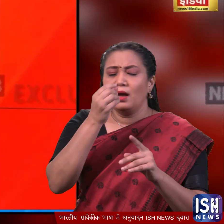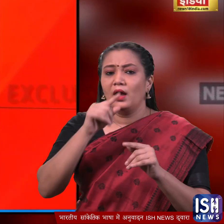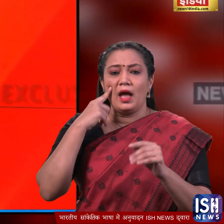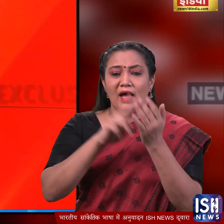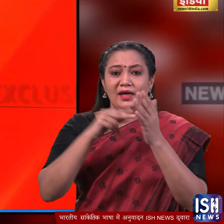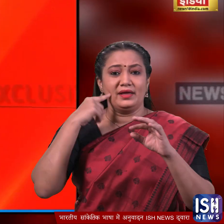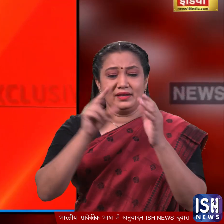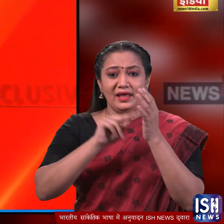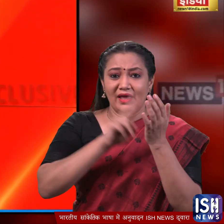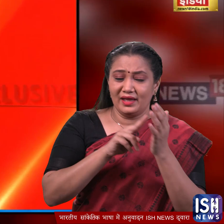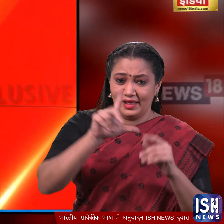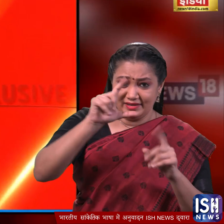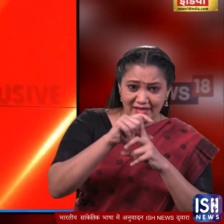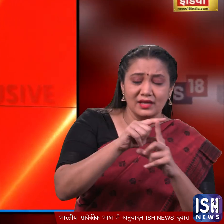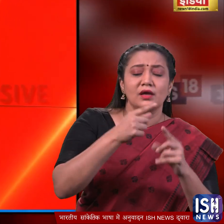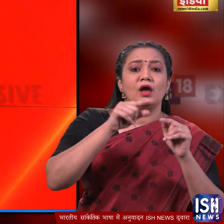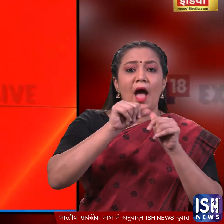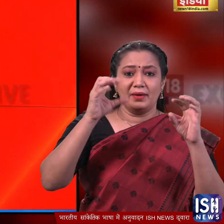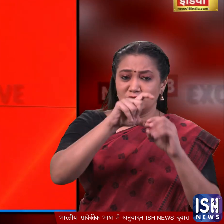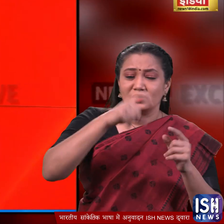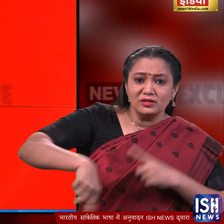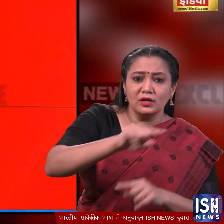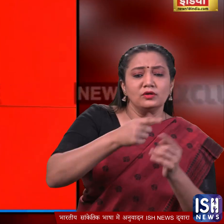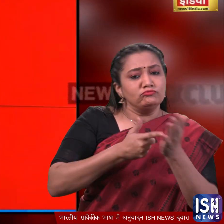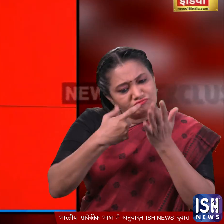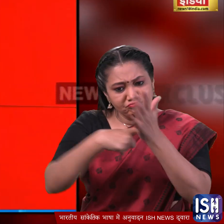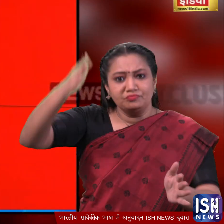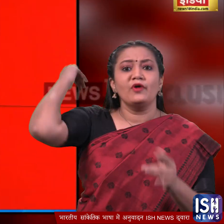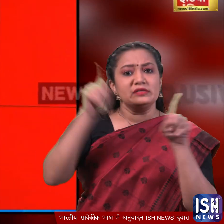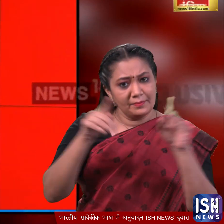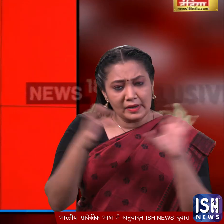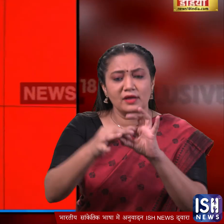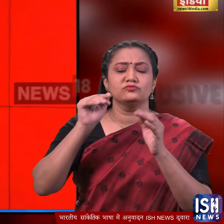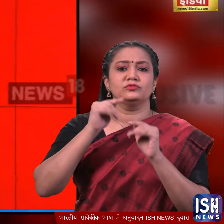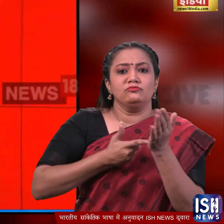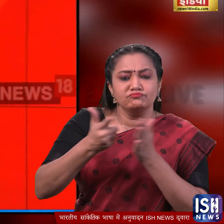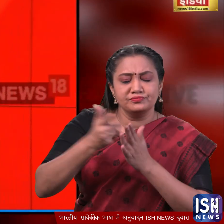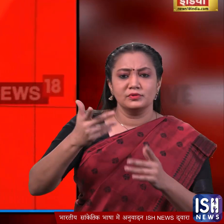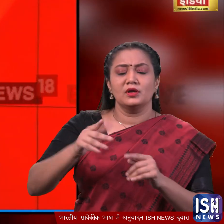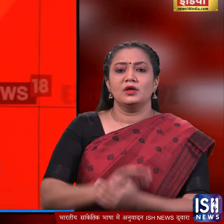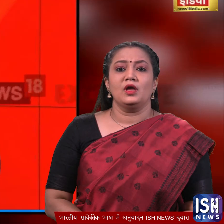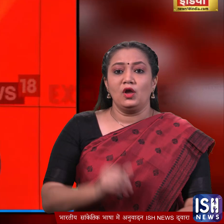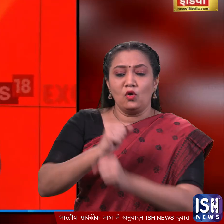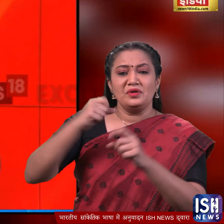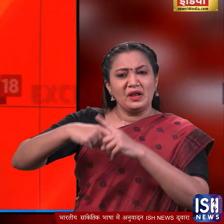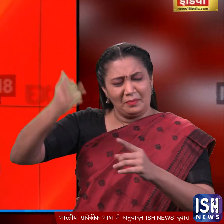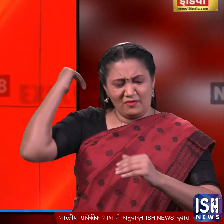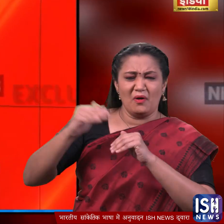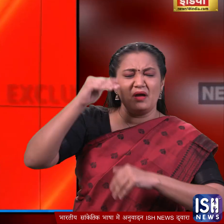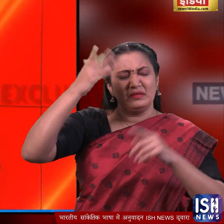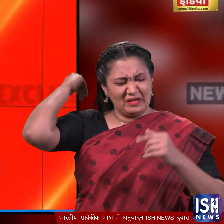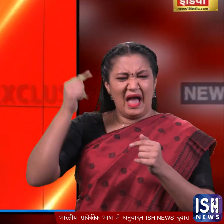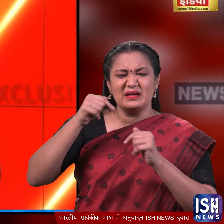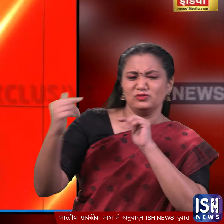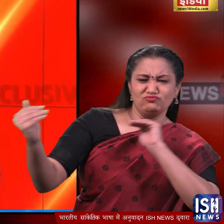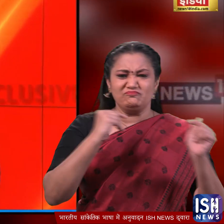सीट से आईएनएलडी के अभय चौटाला ने किसानों के समर्थन में ही इस्तीफा दिया था, जिन्हें उपचुनाव में बीजेपी के उम्मीदवार गोविंद कांडा ने कड़ी टक्कर